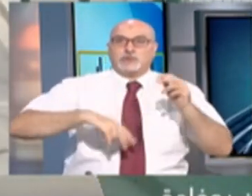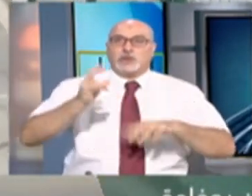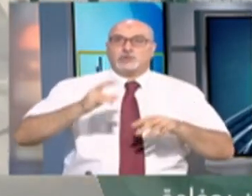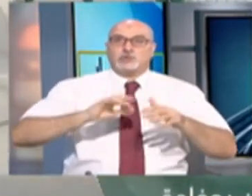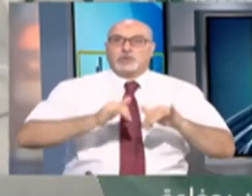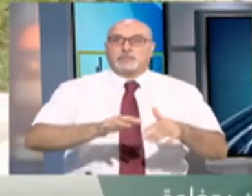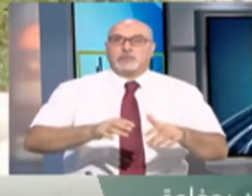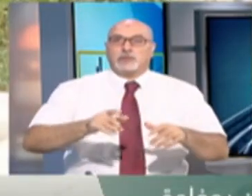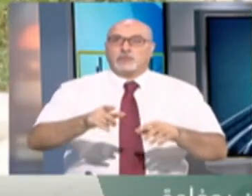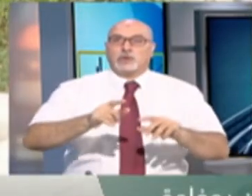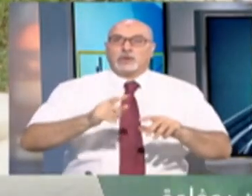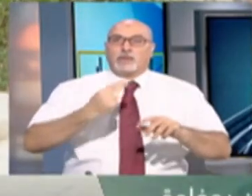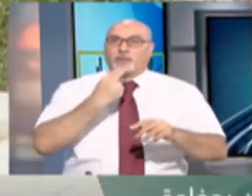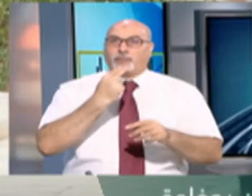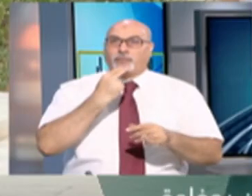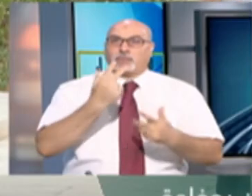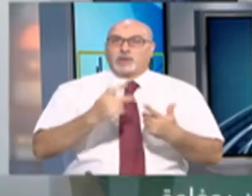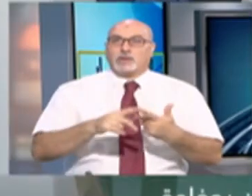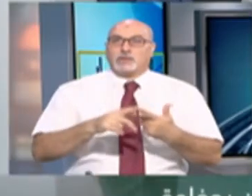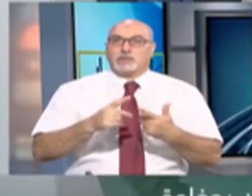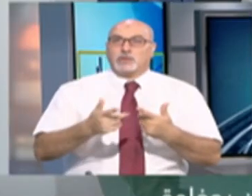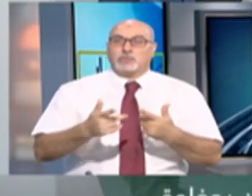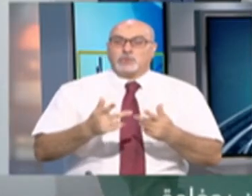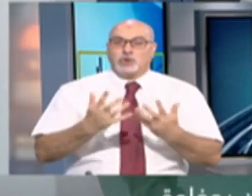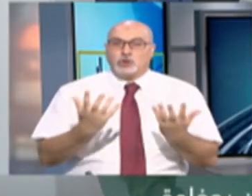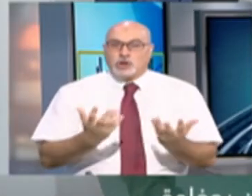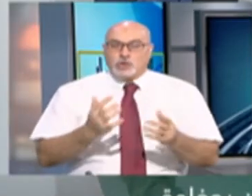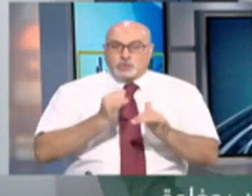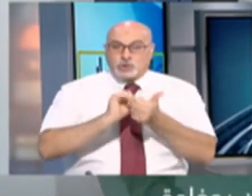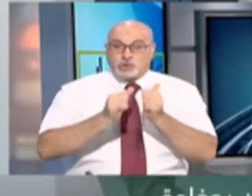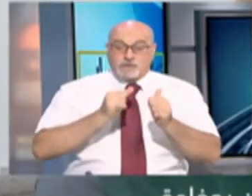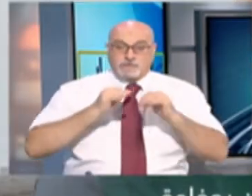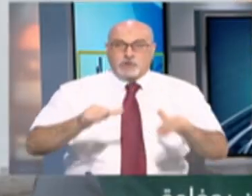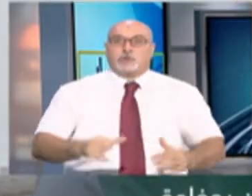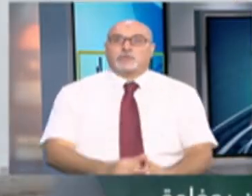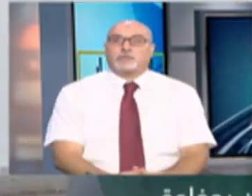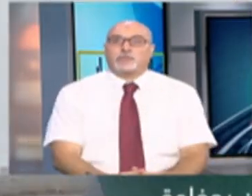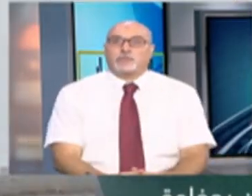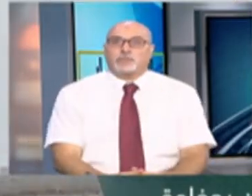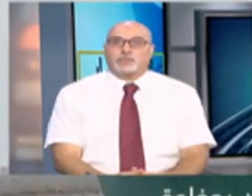خاصة بالنسبة للرياضيين الباحثين عن دخول المنافسة بقوة.